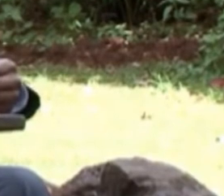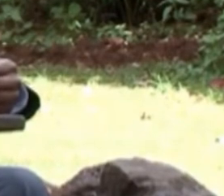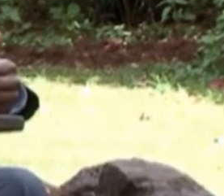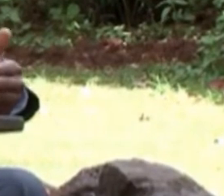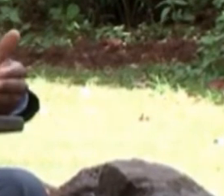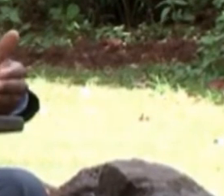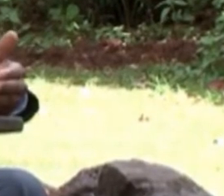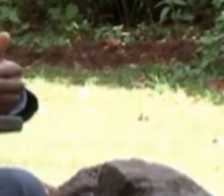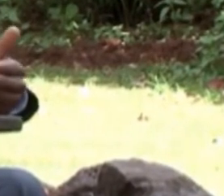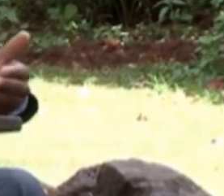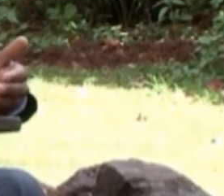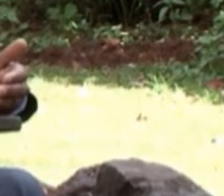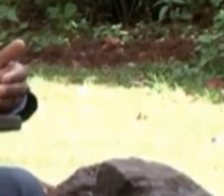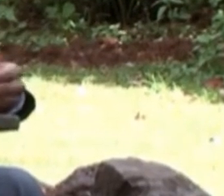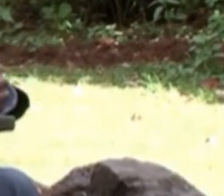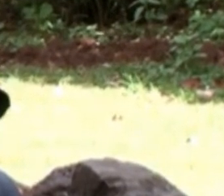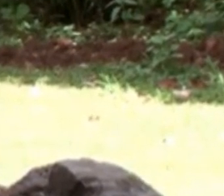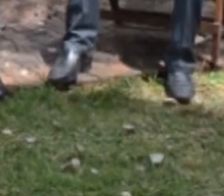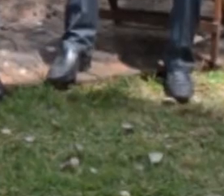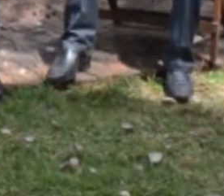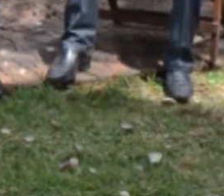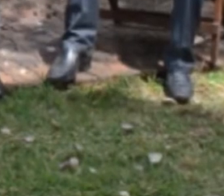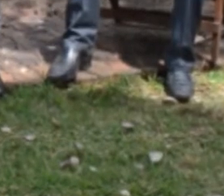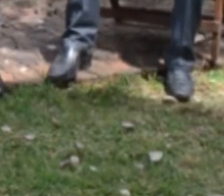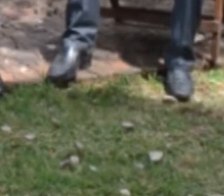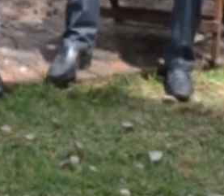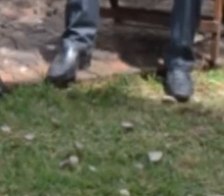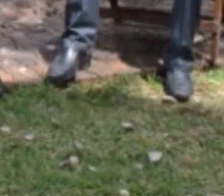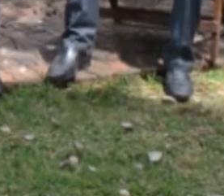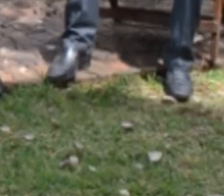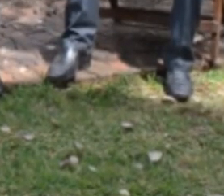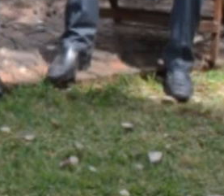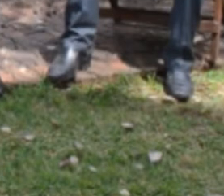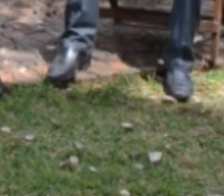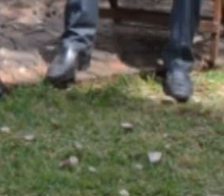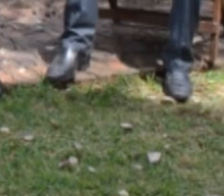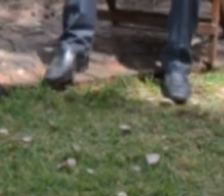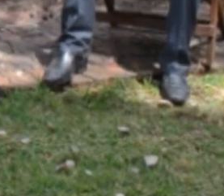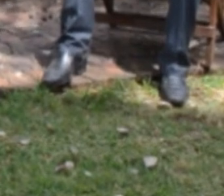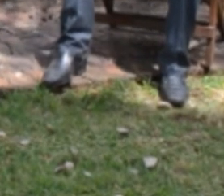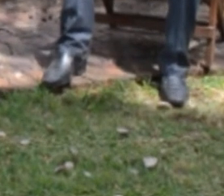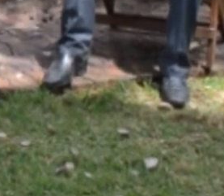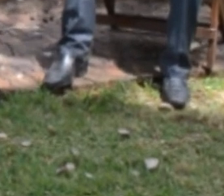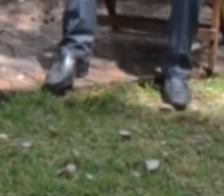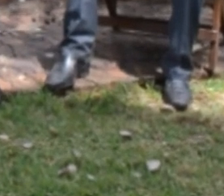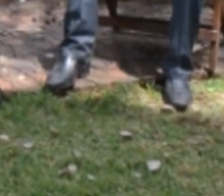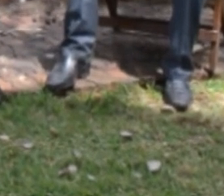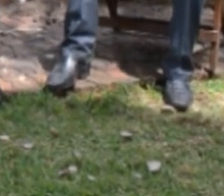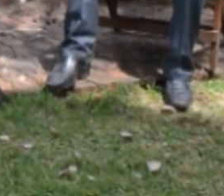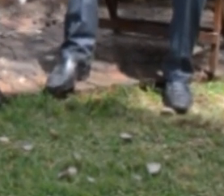Mwea wa Jesu, hausiwe kushka, dewe rudo kukulira ne